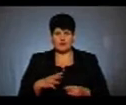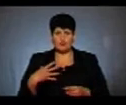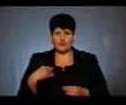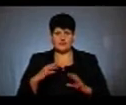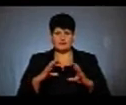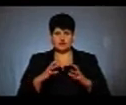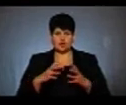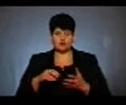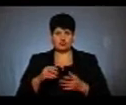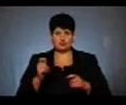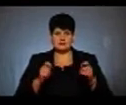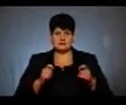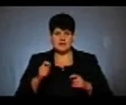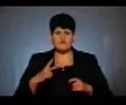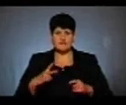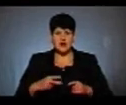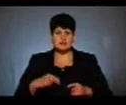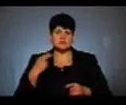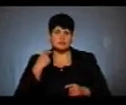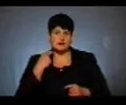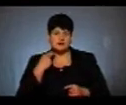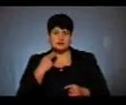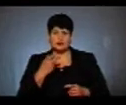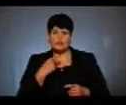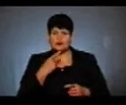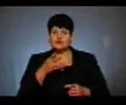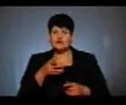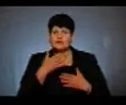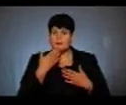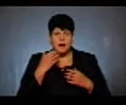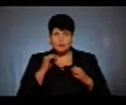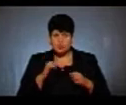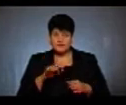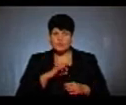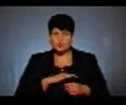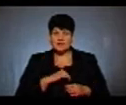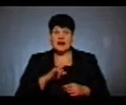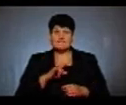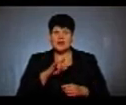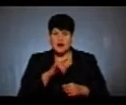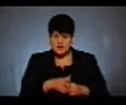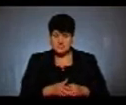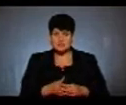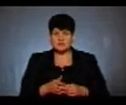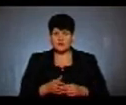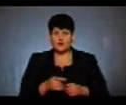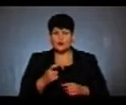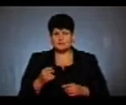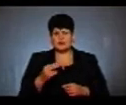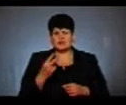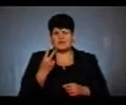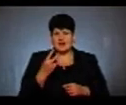міжнародному, представники Франції, Великої Британії наголошували, що якщо у вас немає можливості застосовувати авіацію, і якщо хоч би два рази в